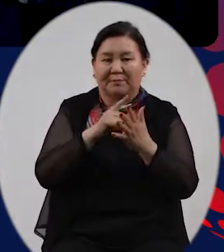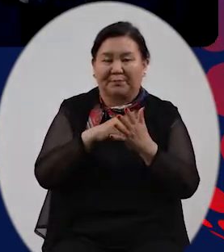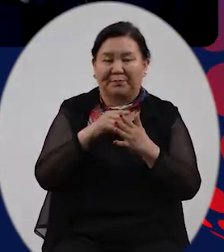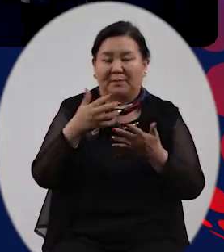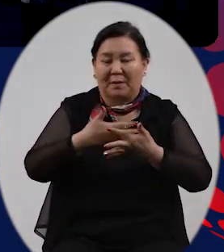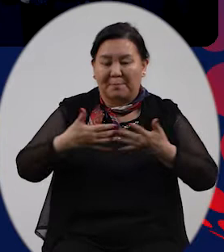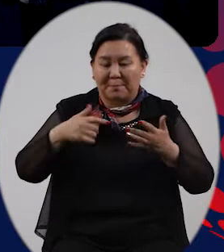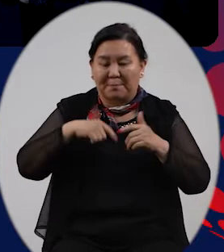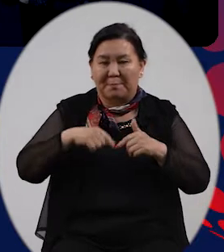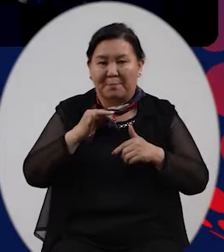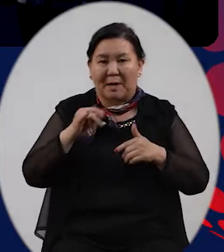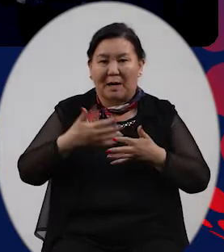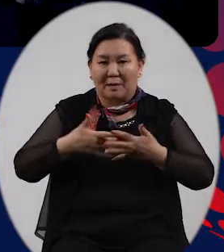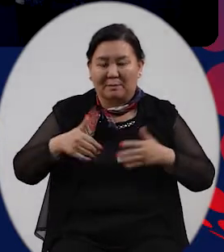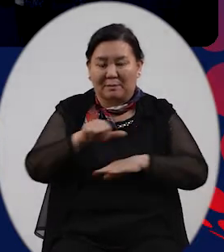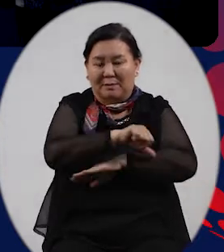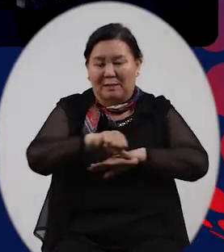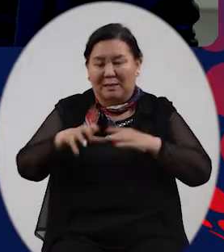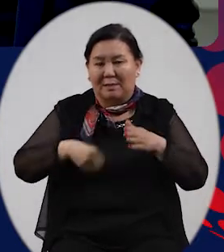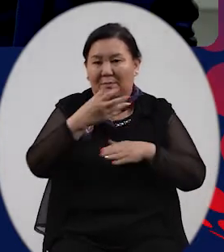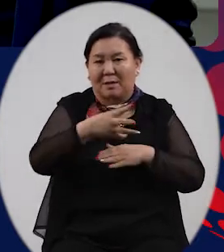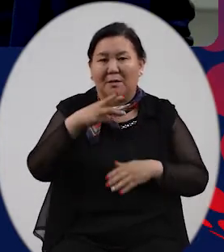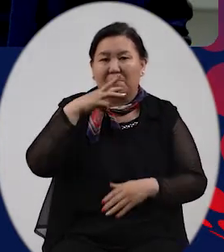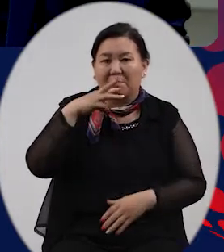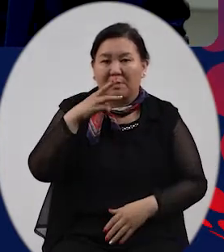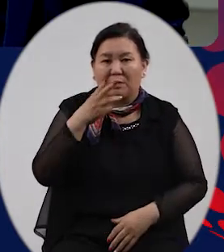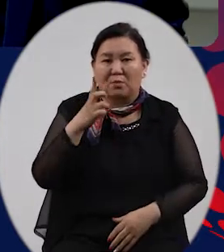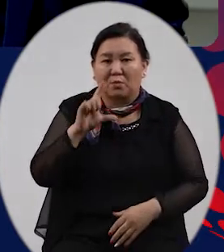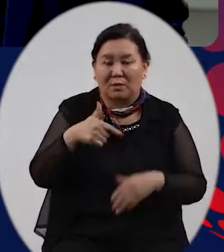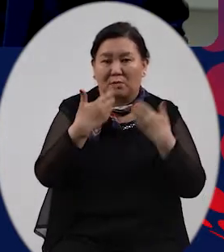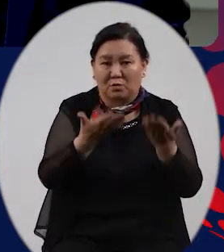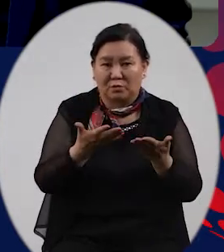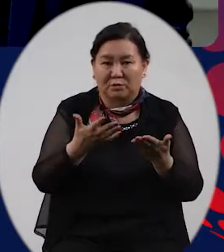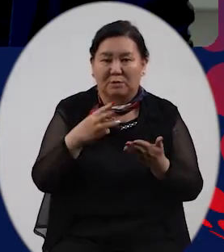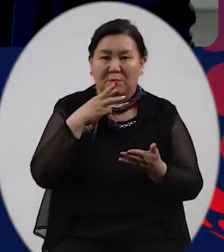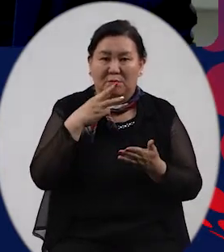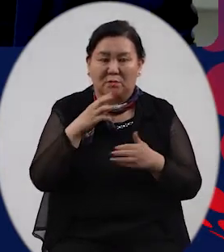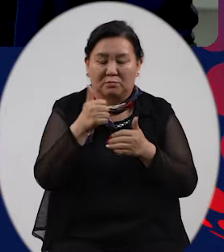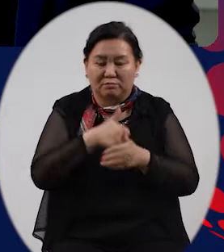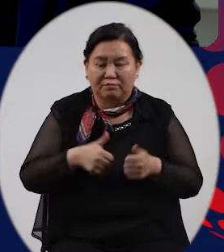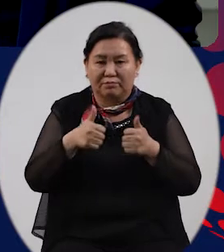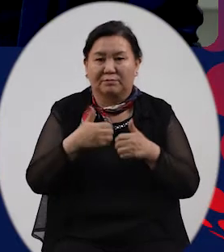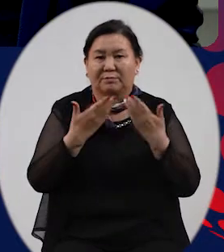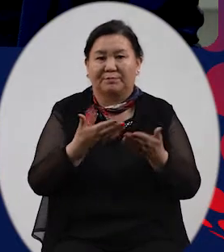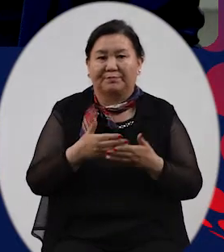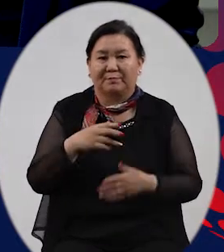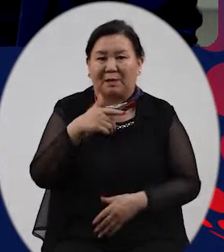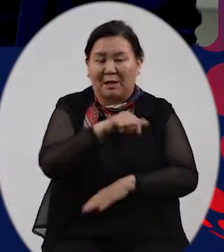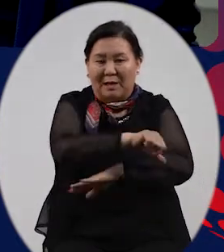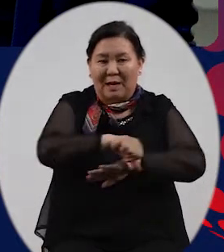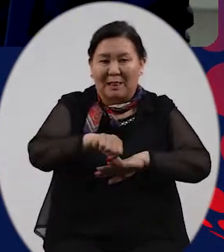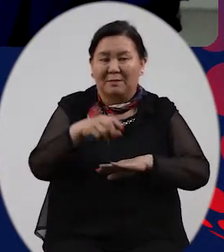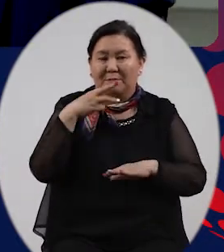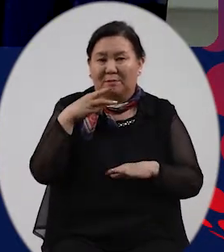бараа бүтээгдэхүүнээ хэлээр нэвтрүүлэх талаар гайлд мэдүүлнэ. Өөрөөр хэлбэл бол гайлын мэдүүлгээ бөглөж өхнө гэсэн үг ахна. За гайлын мэдүүлгийг